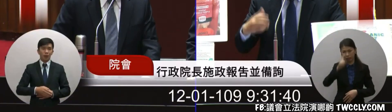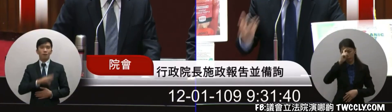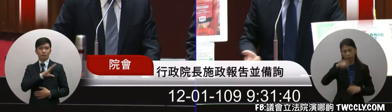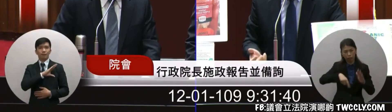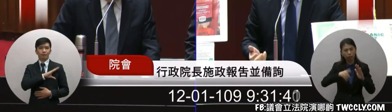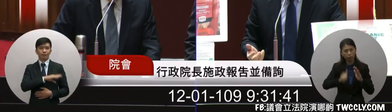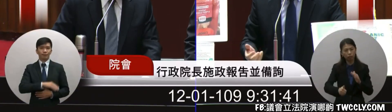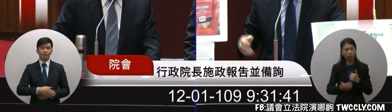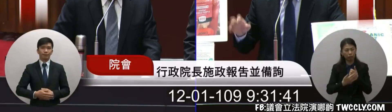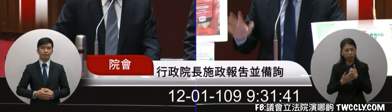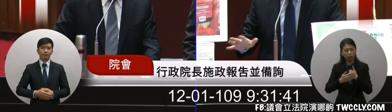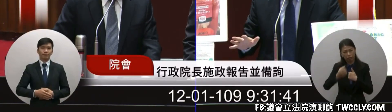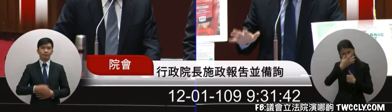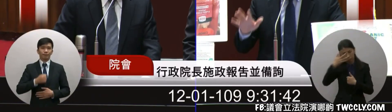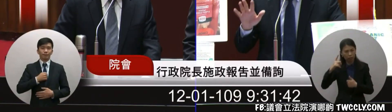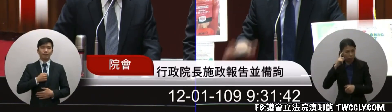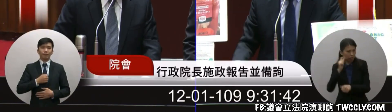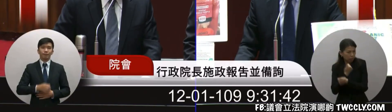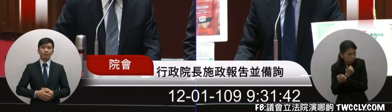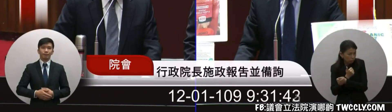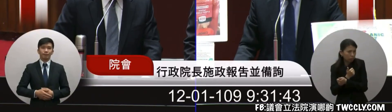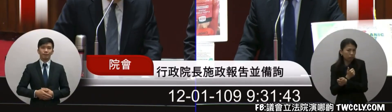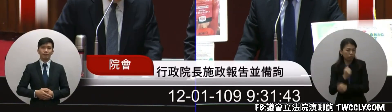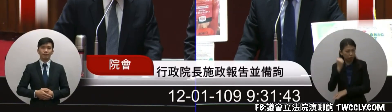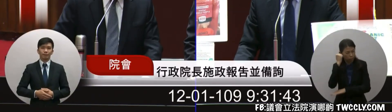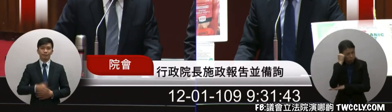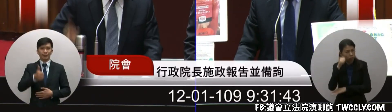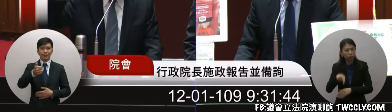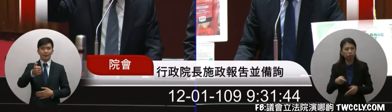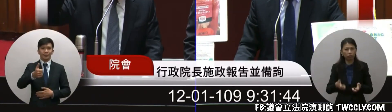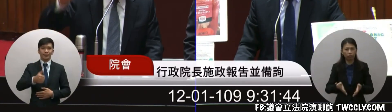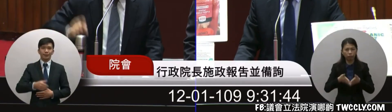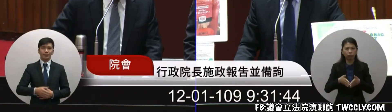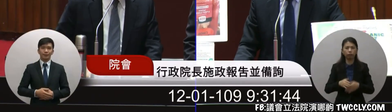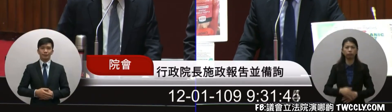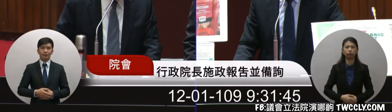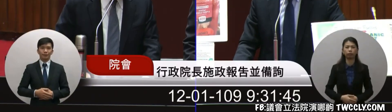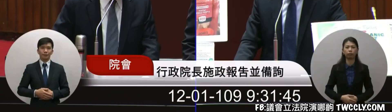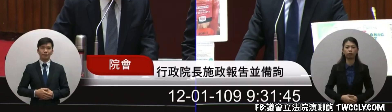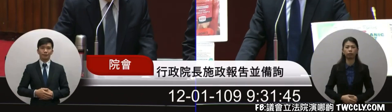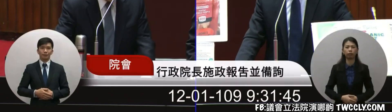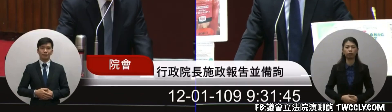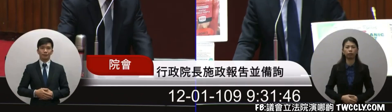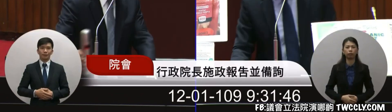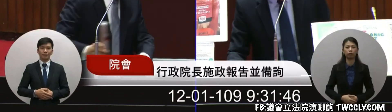轻人，为我们下一代，好不好？居住正义这是太重要太重要的事。